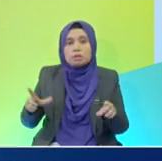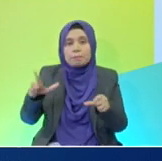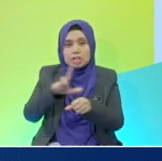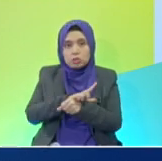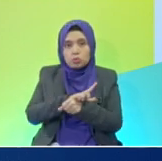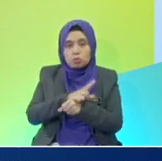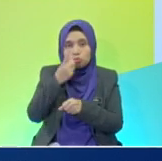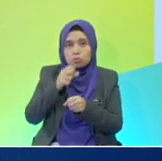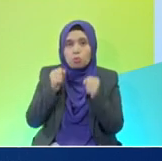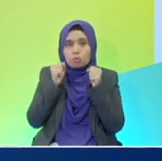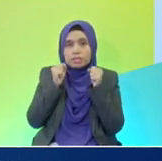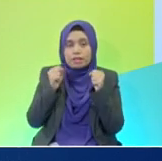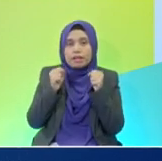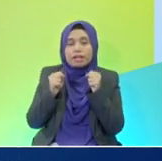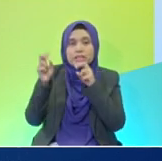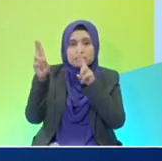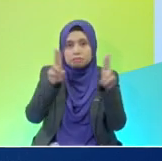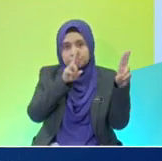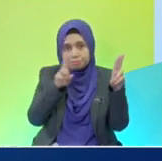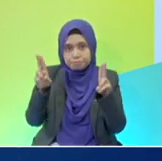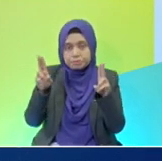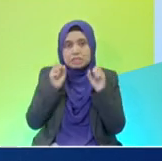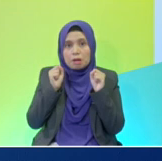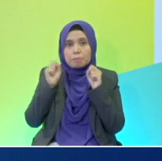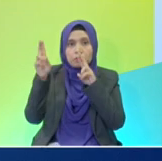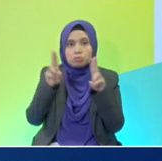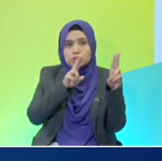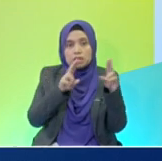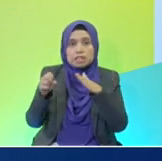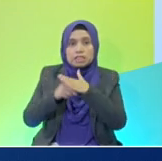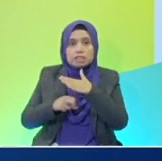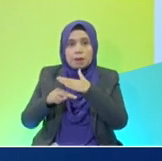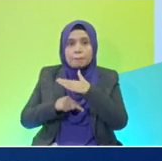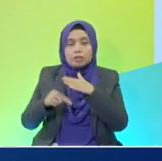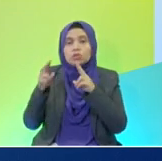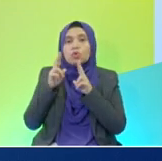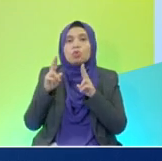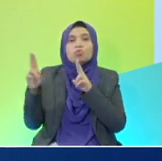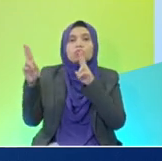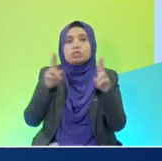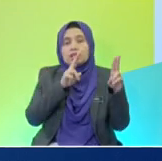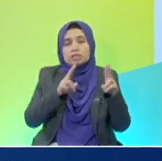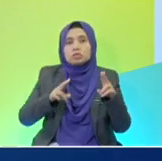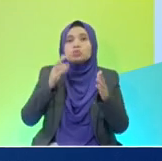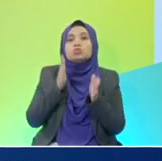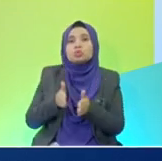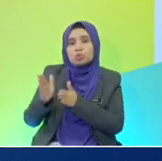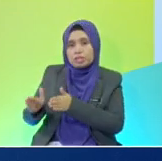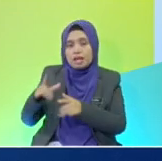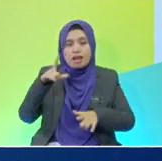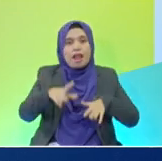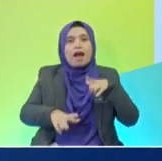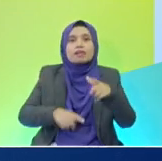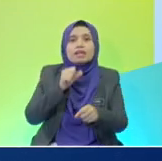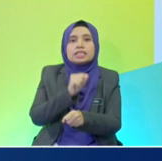penyamanan udara kisah yang tidak mengikut urutan jadi dekat sini murid pilih susun smule Oke susun langkah kecil supaya mengikut urutan dengan